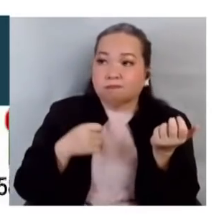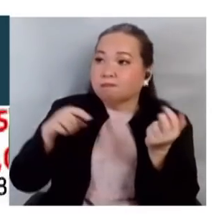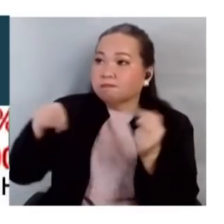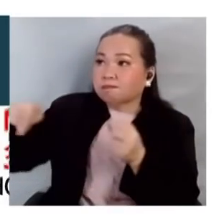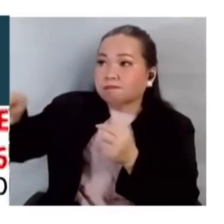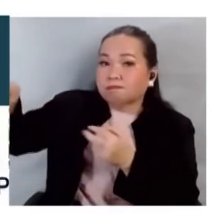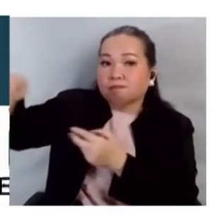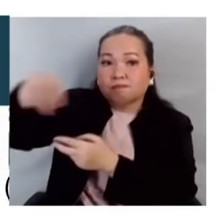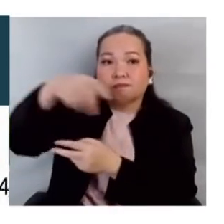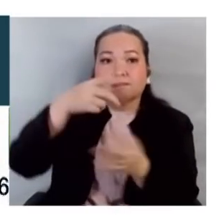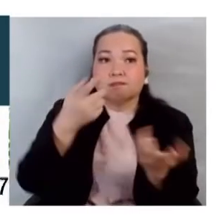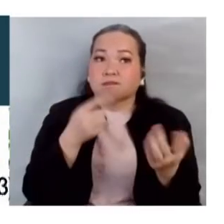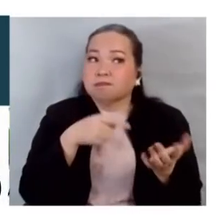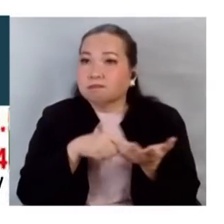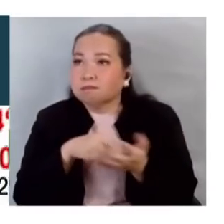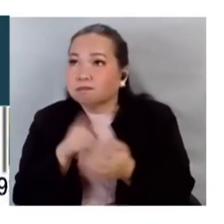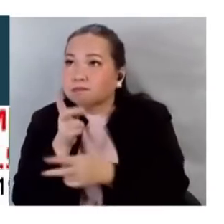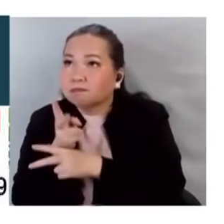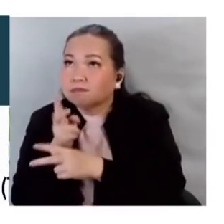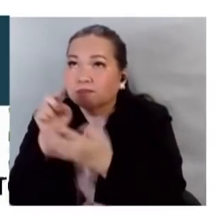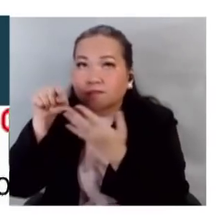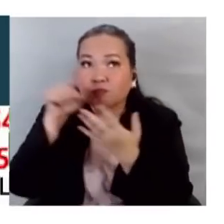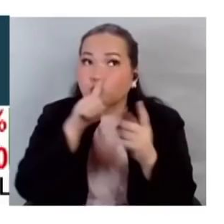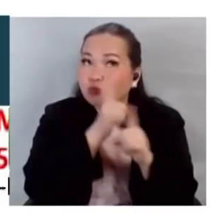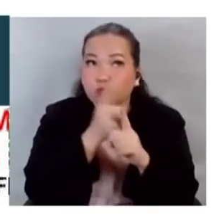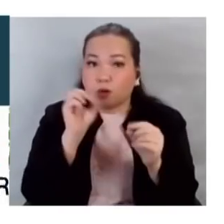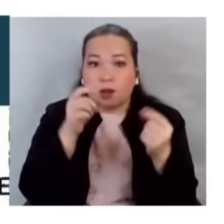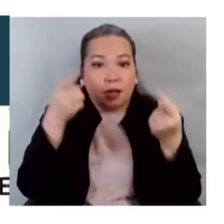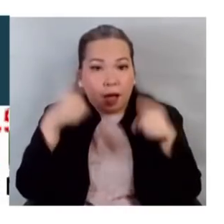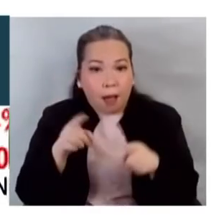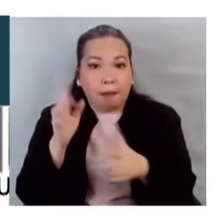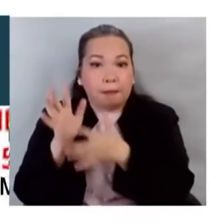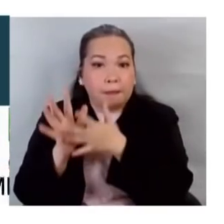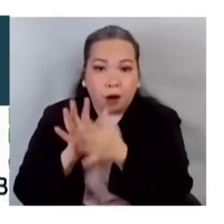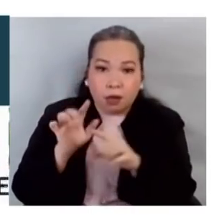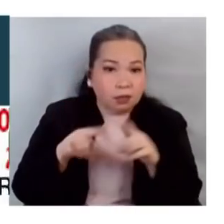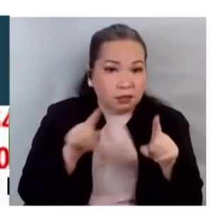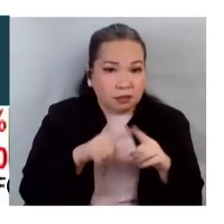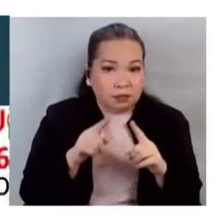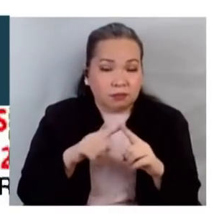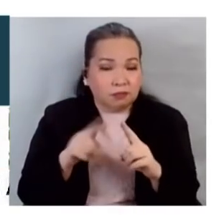umiikot para siguraduhin na walang ganitong klaseng mga insidente?